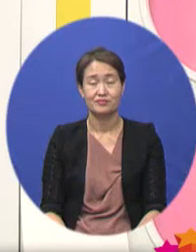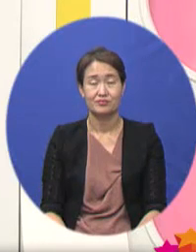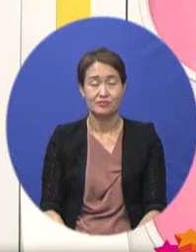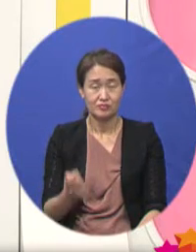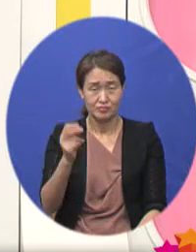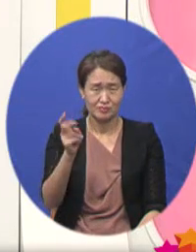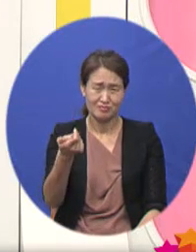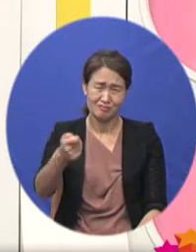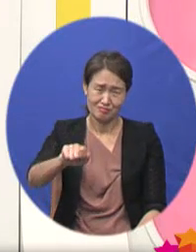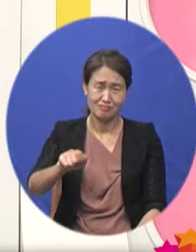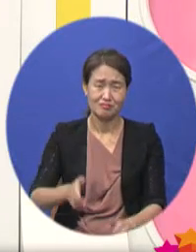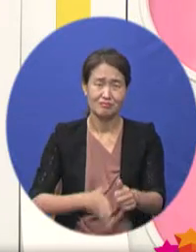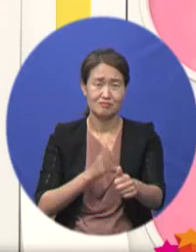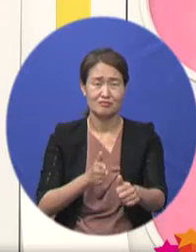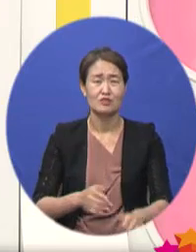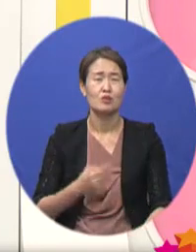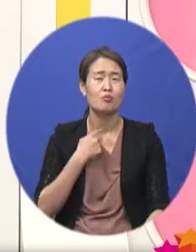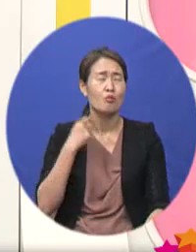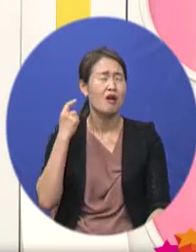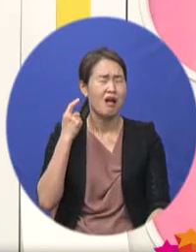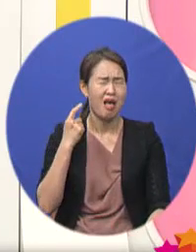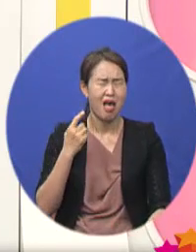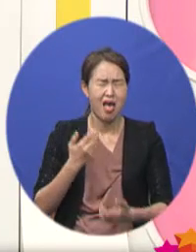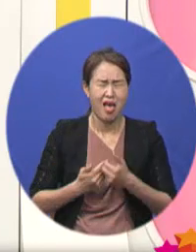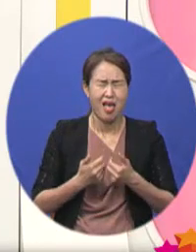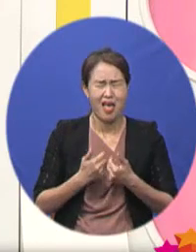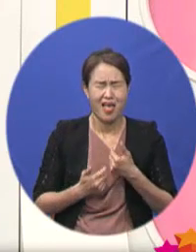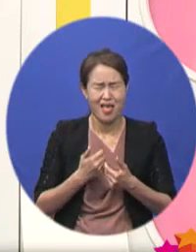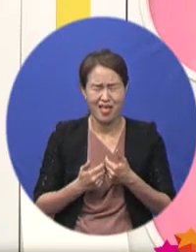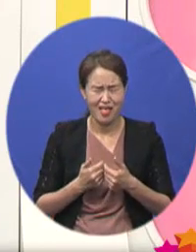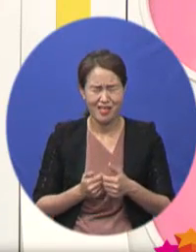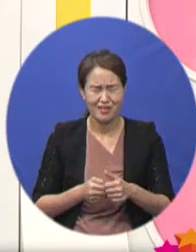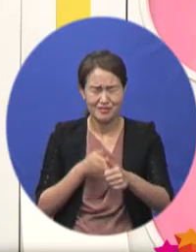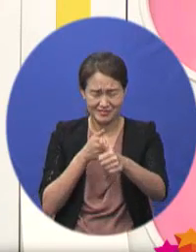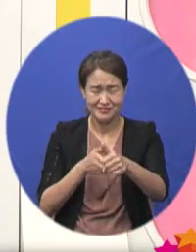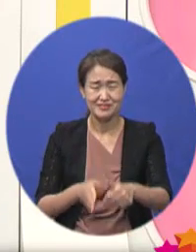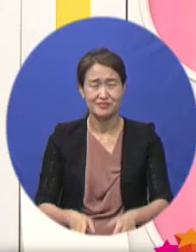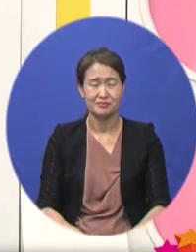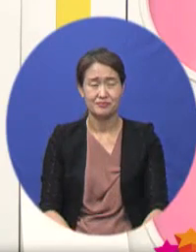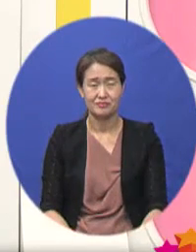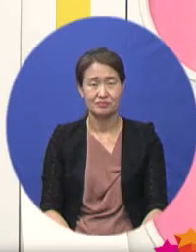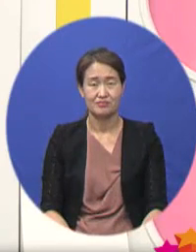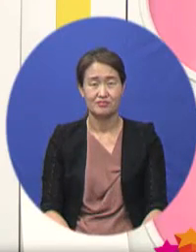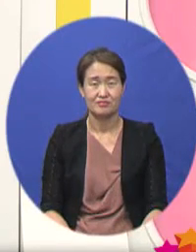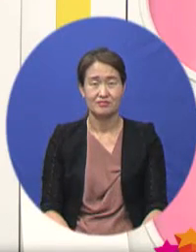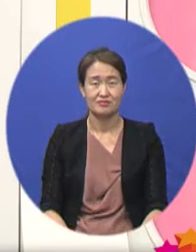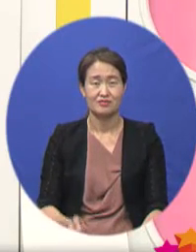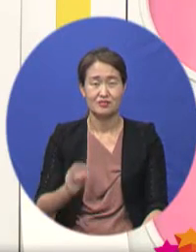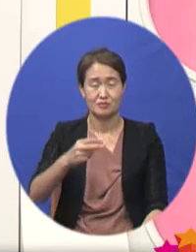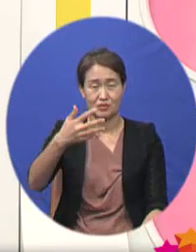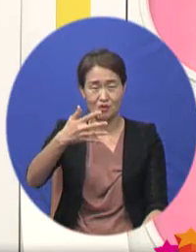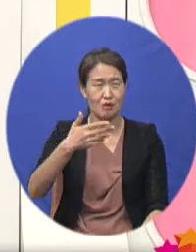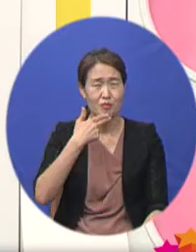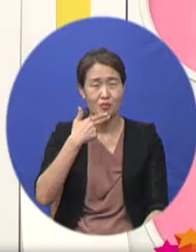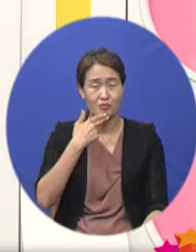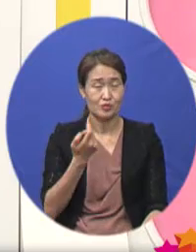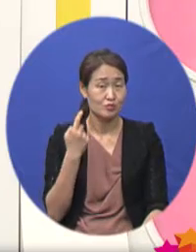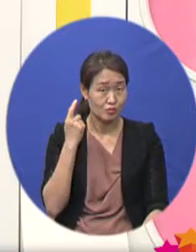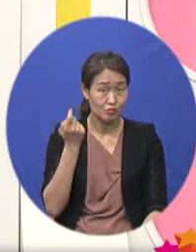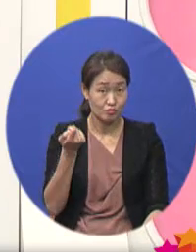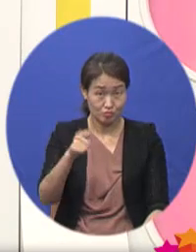소리요? 예. 아버님 저 목소리가 막 울려서 이게 안 좋게 나옵니다. TV 나오더네요. 예, 소리를